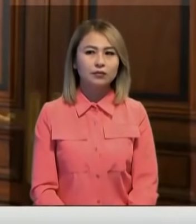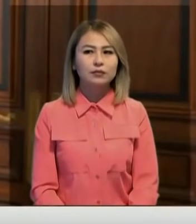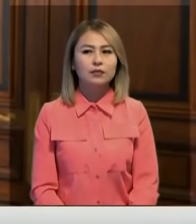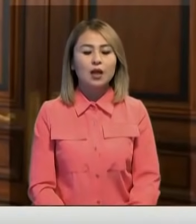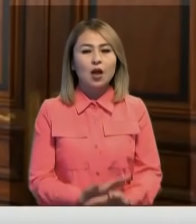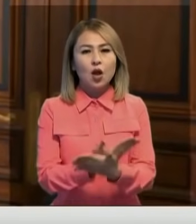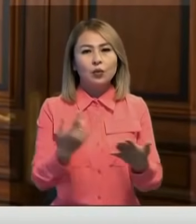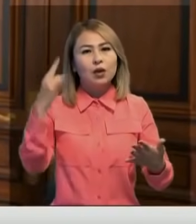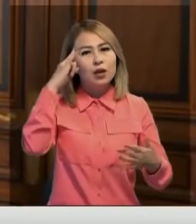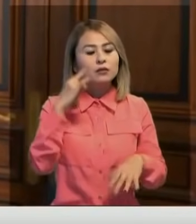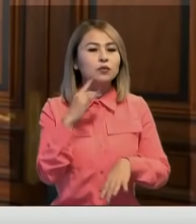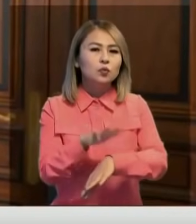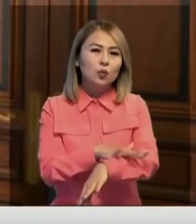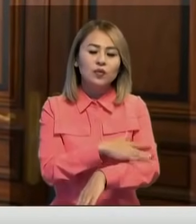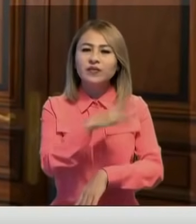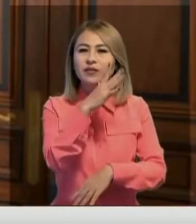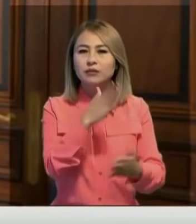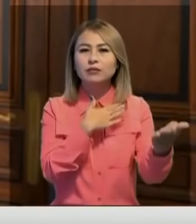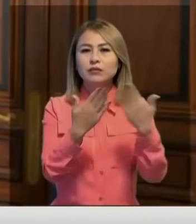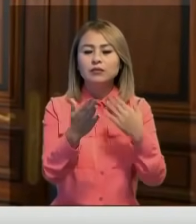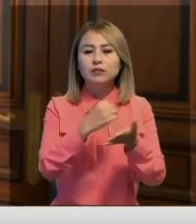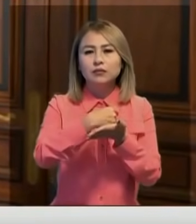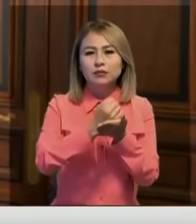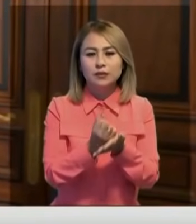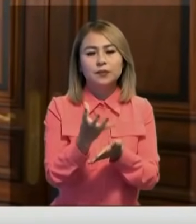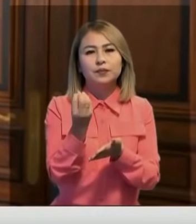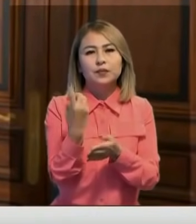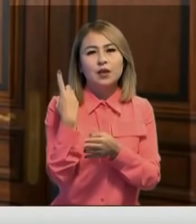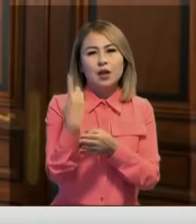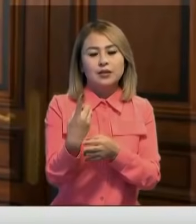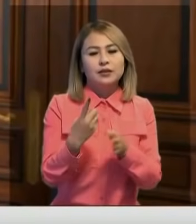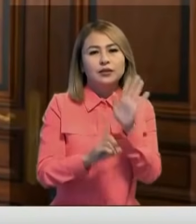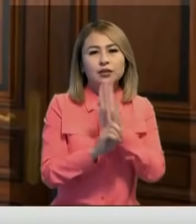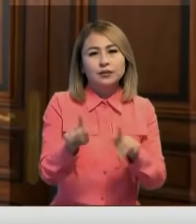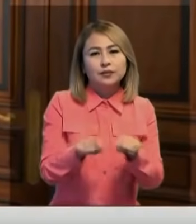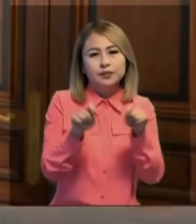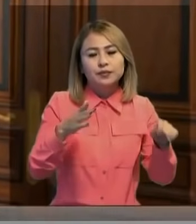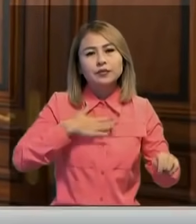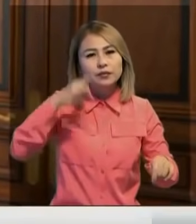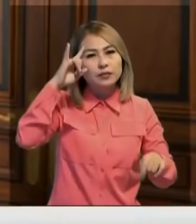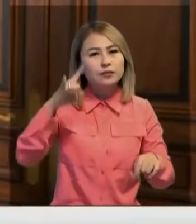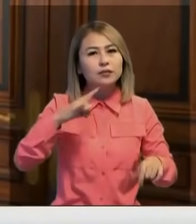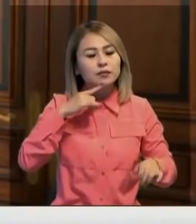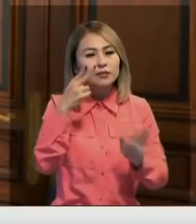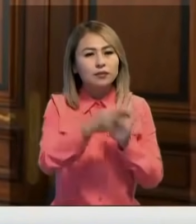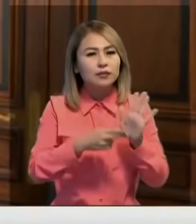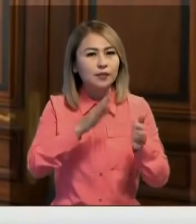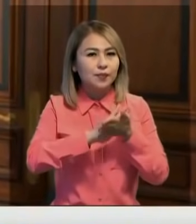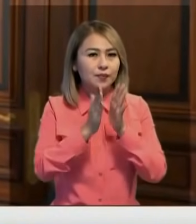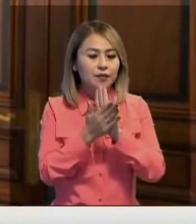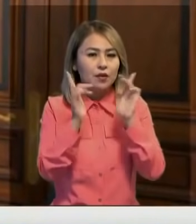Бұл Қазақстанмен ұзақ мерзімді қарым-қатынас орнатуға бағытталған тағы бір қадамымыз. Біздің Қазақстан теміржолымен келісім